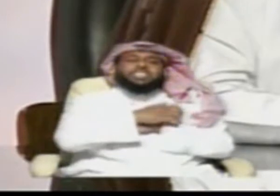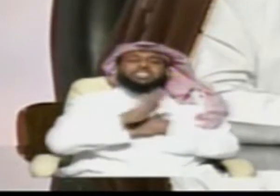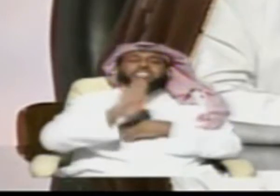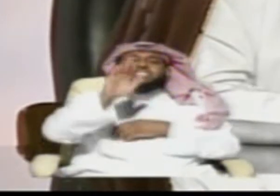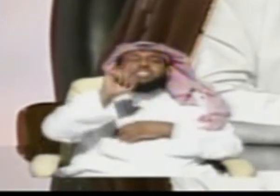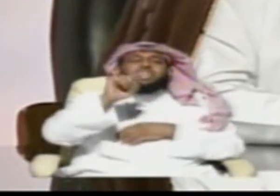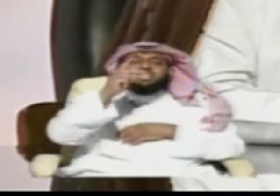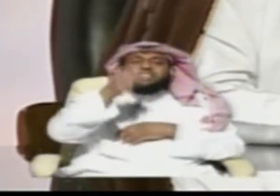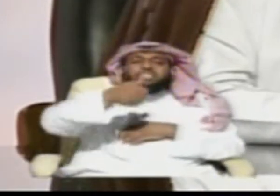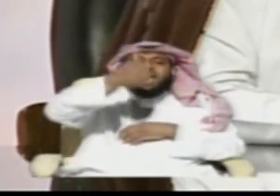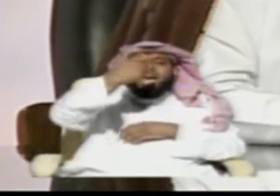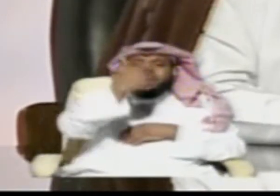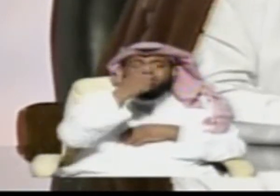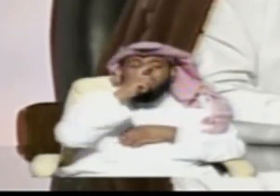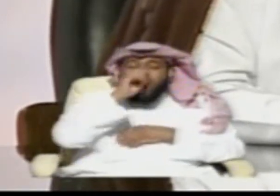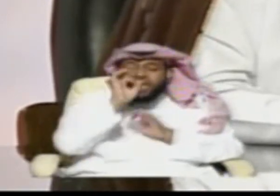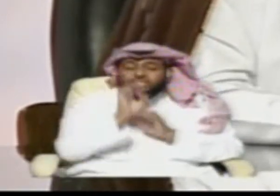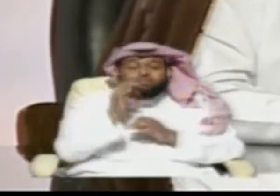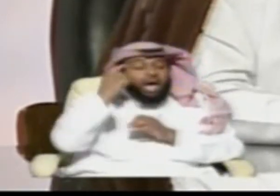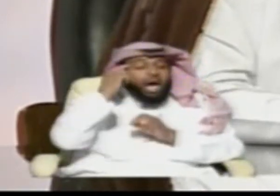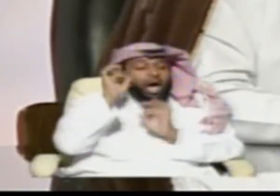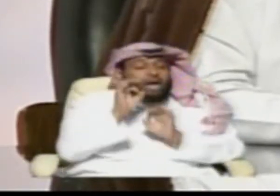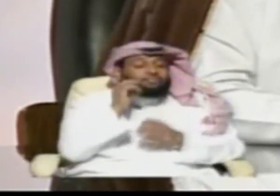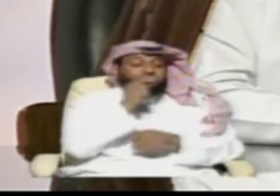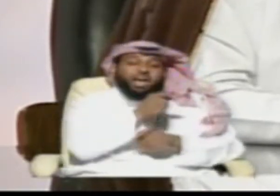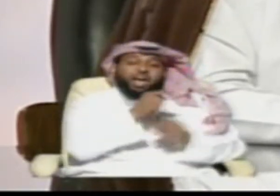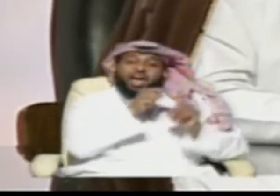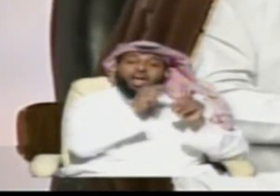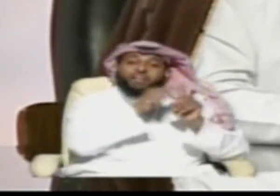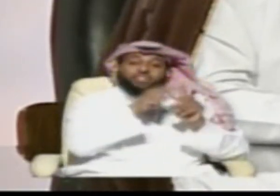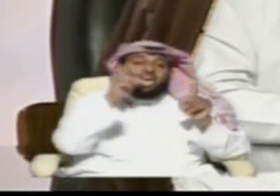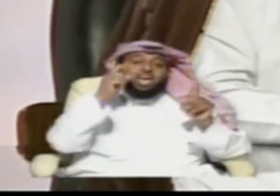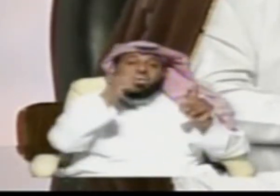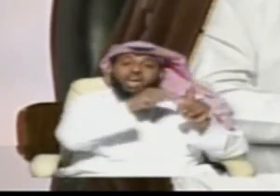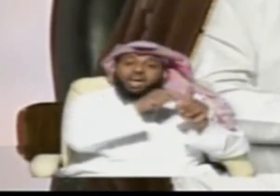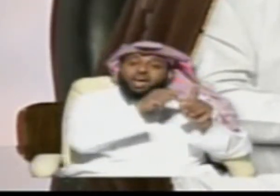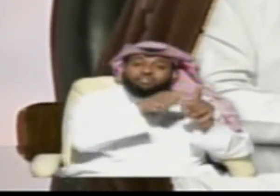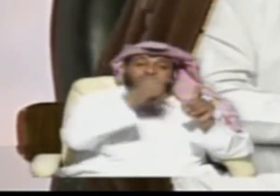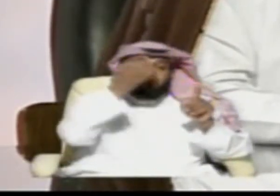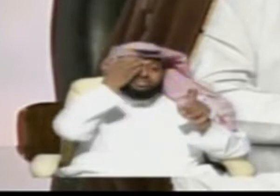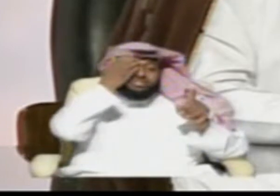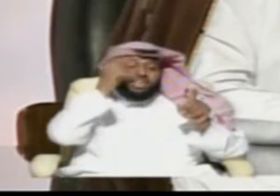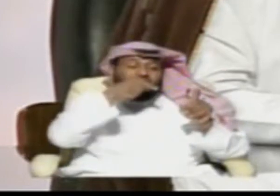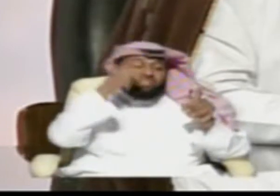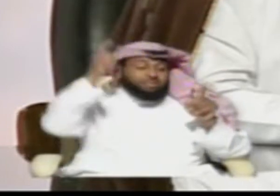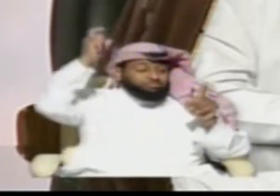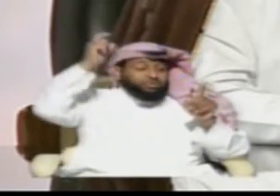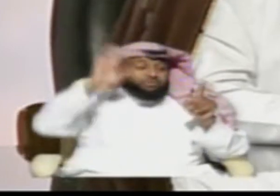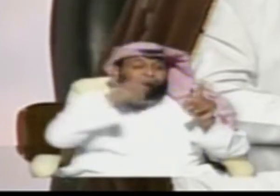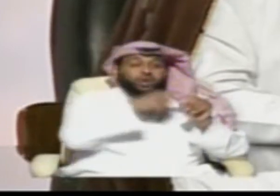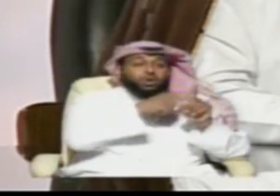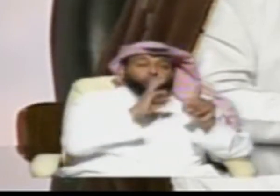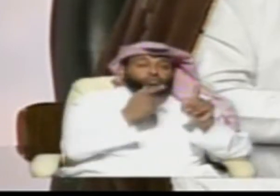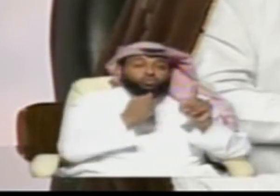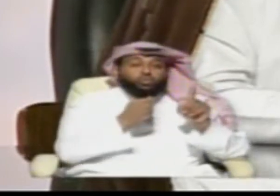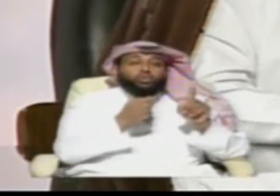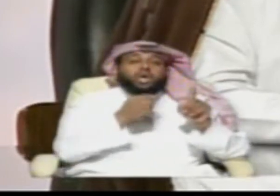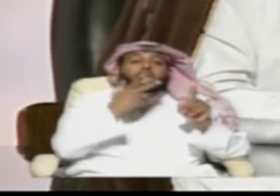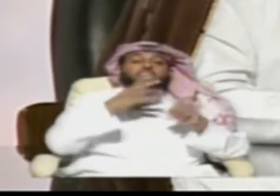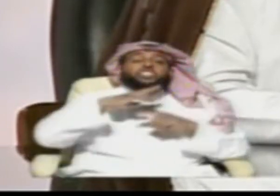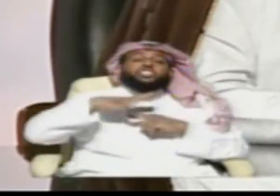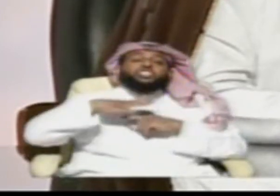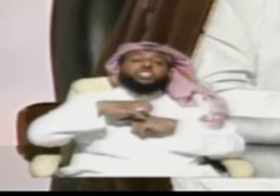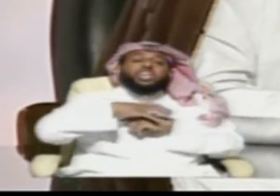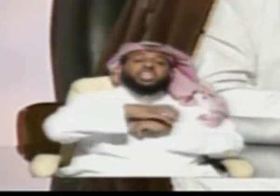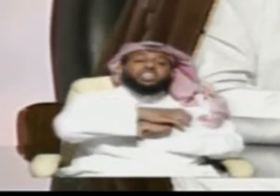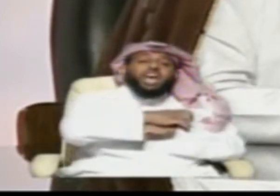نتدارس وأن نعي خطورة الموقف، وأن الأمر لا يتعلق بغزة أو يتعلق بفئة من الناس، الأمر